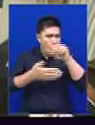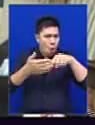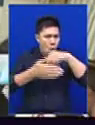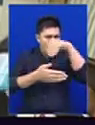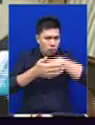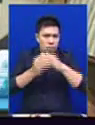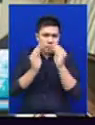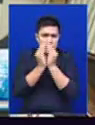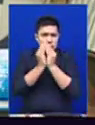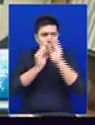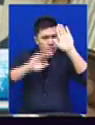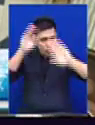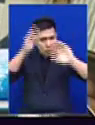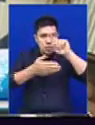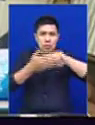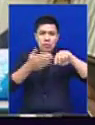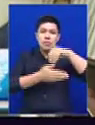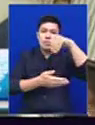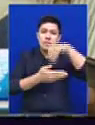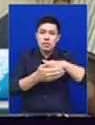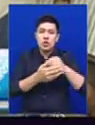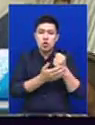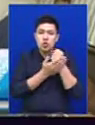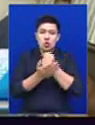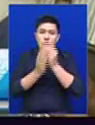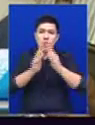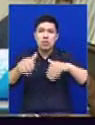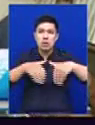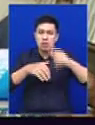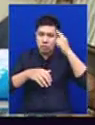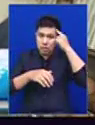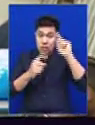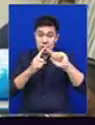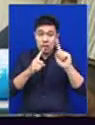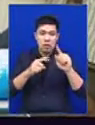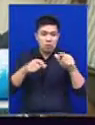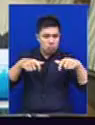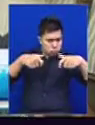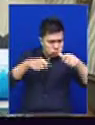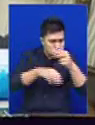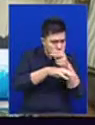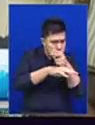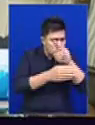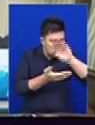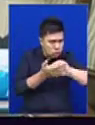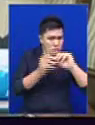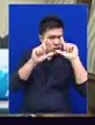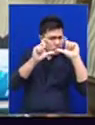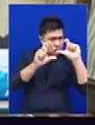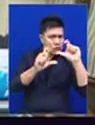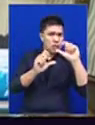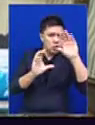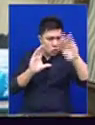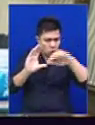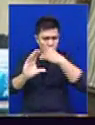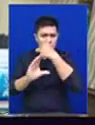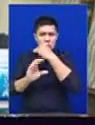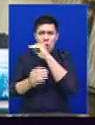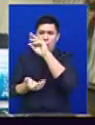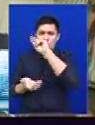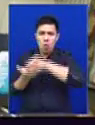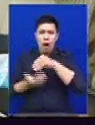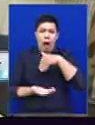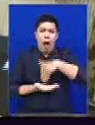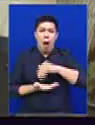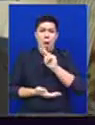ออกเสียงประชามติอำนวยความสะดวกให้กับประชาชนสามารถถ่ายคลิปหรือว่าภาพนิ่งนะครับส่งมายังระบบจากนั้นข้อมูลก็จะถูกส่งไปยังกกต.